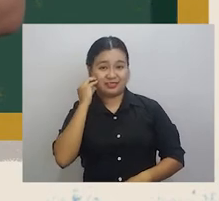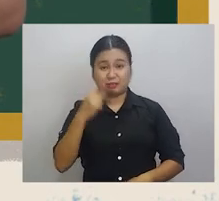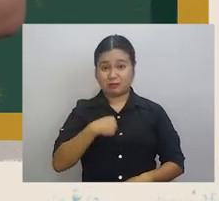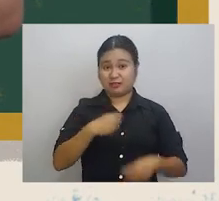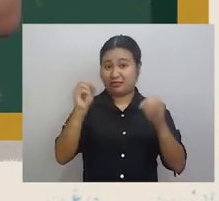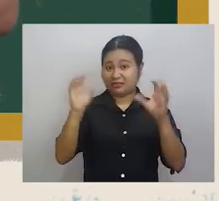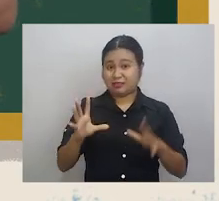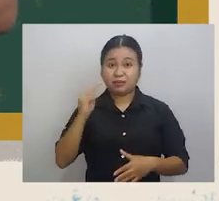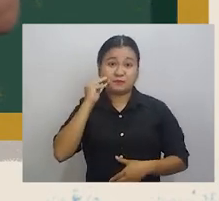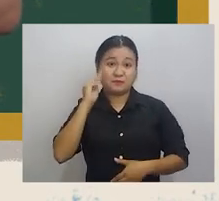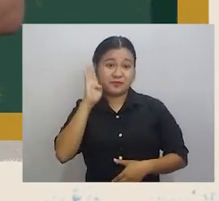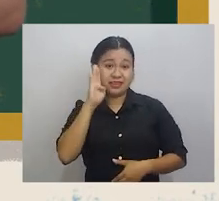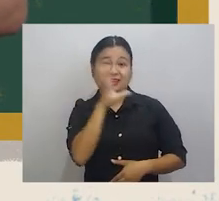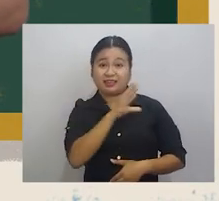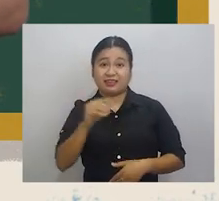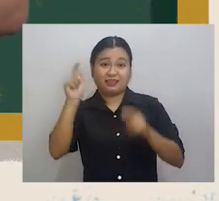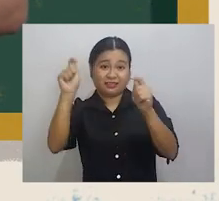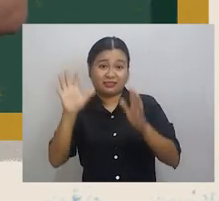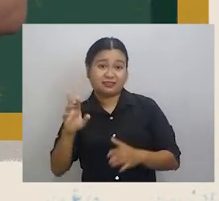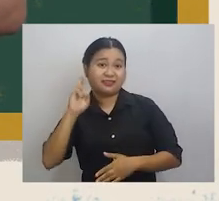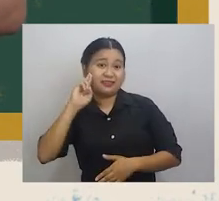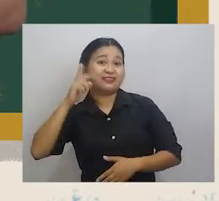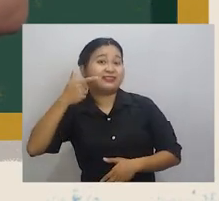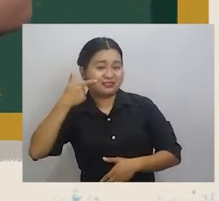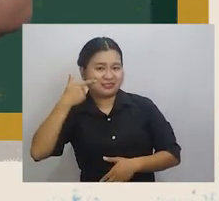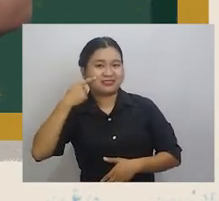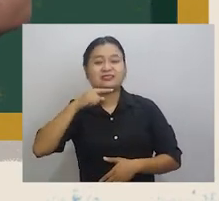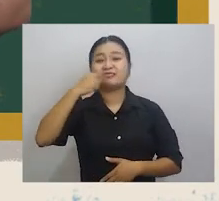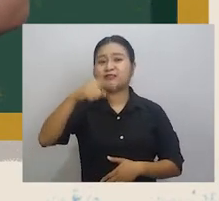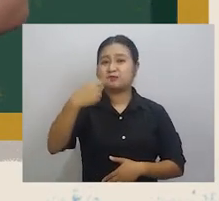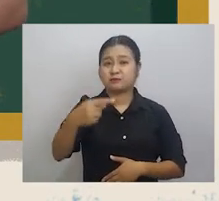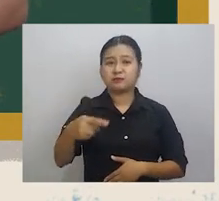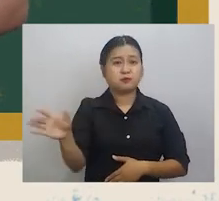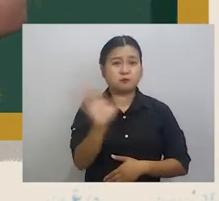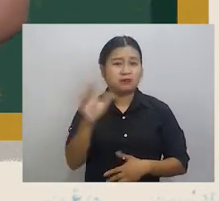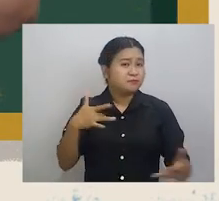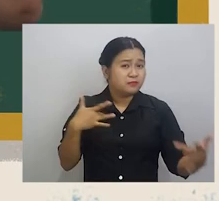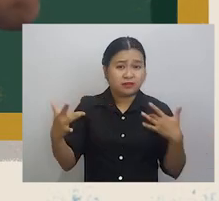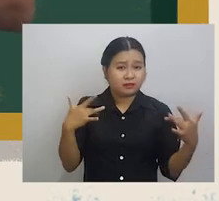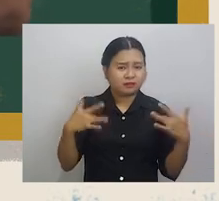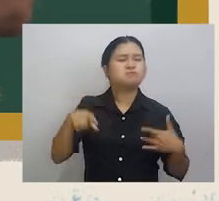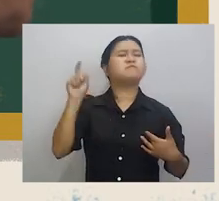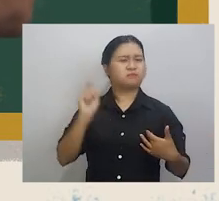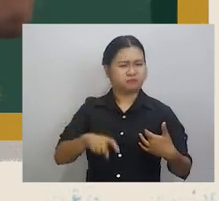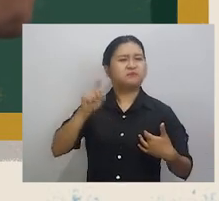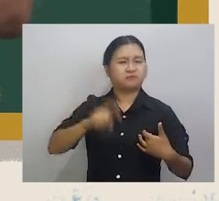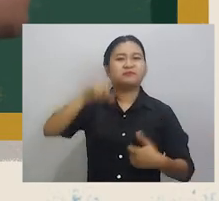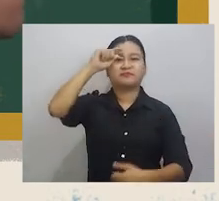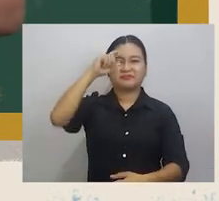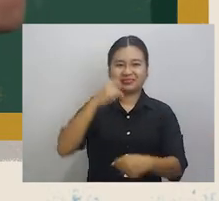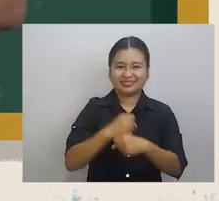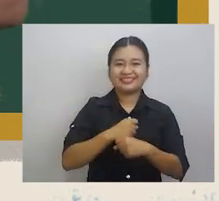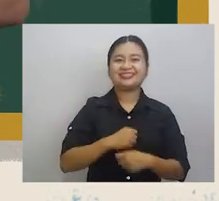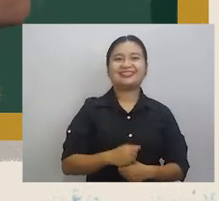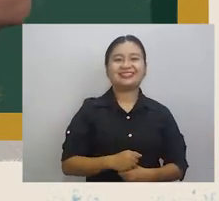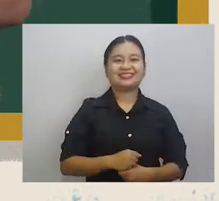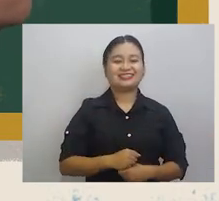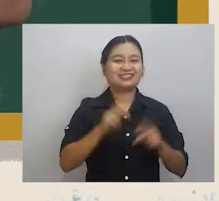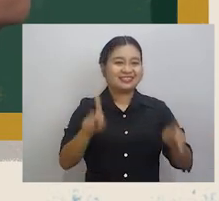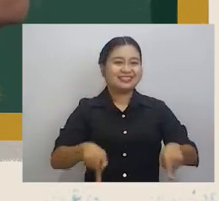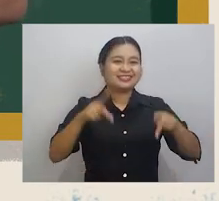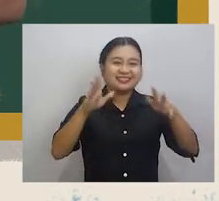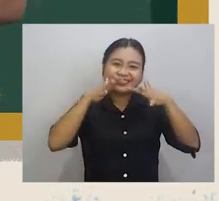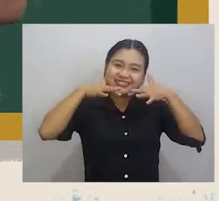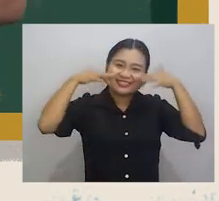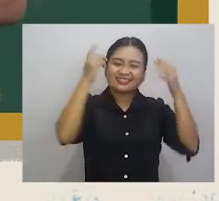Teacher Belle at Teacher Rachel na nagsasabing huwag maligalig, maging mapanalig. Ilagay ang ngiti